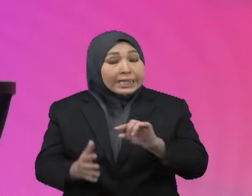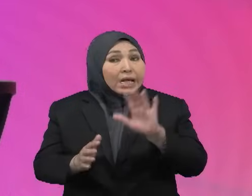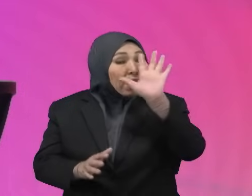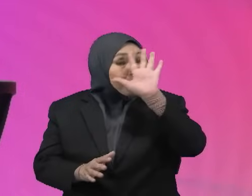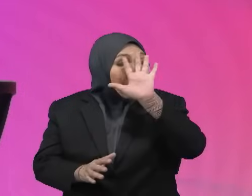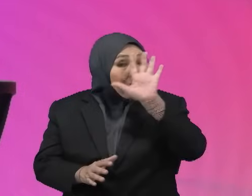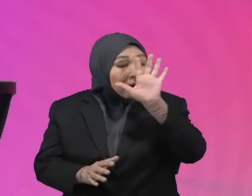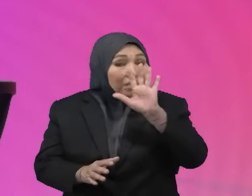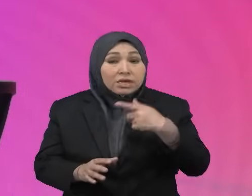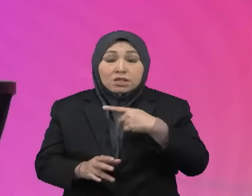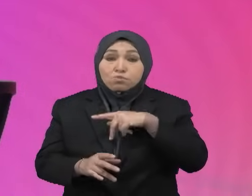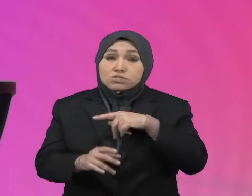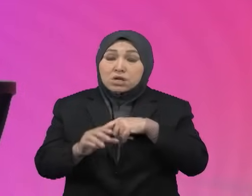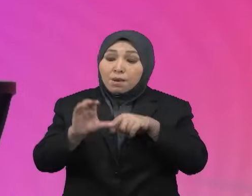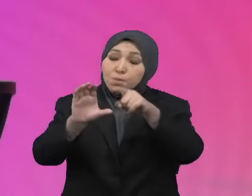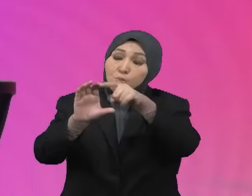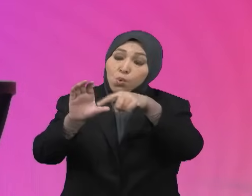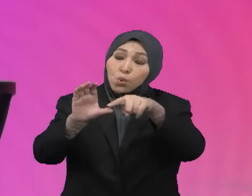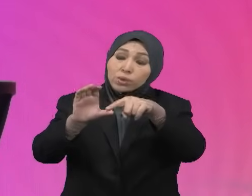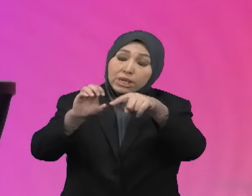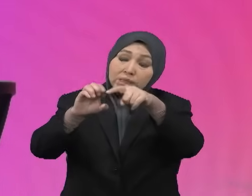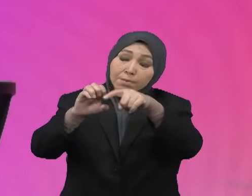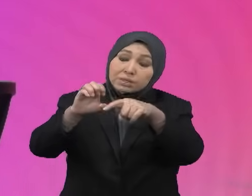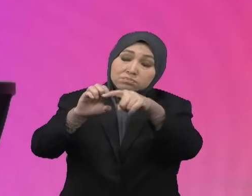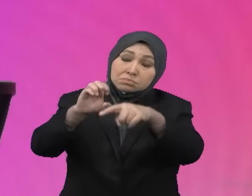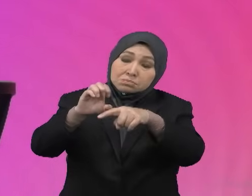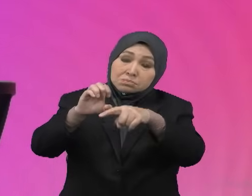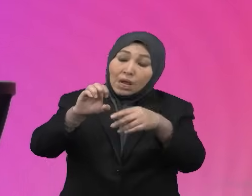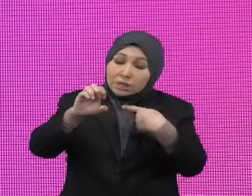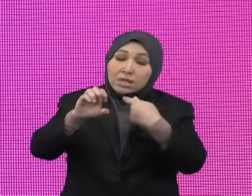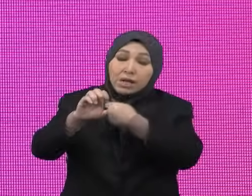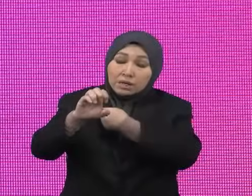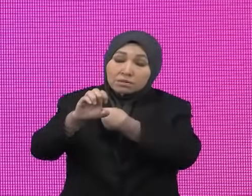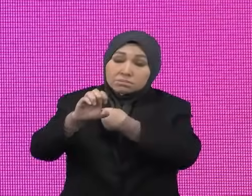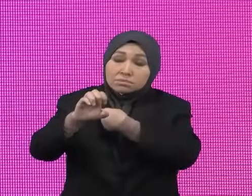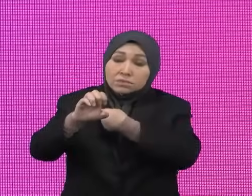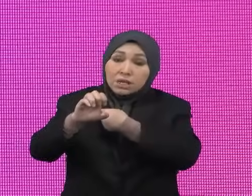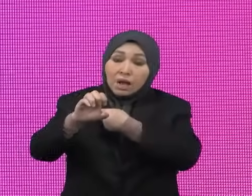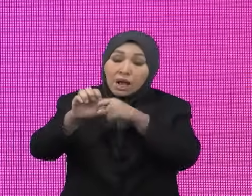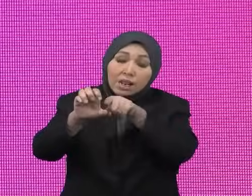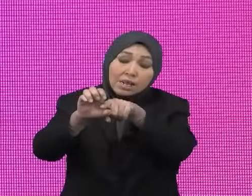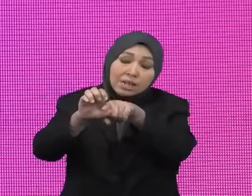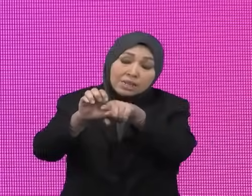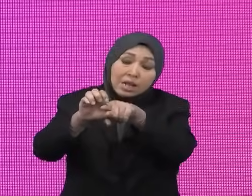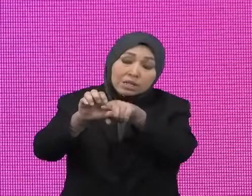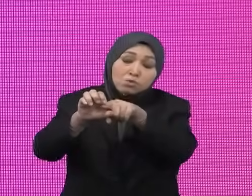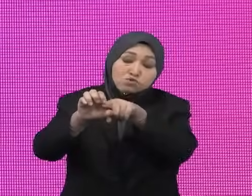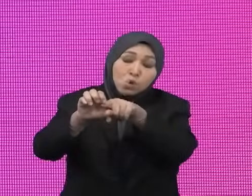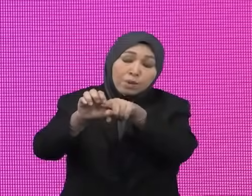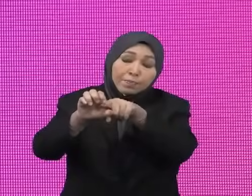gambaran kita punya mulut, gigi atas dan bawah, dan kita ada lidah kita. Di hujung lidah